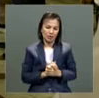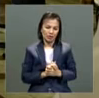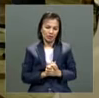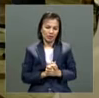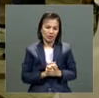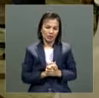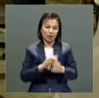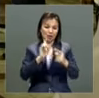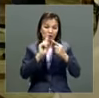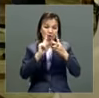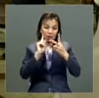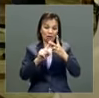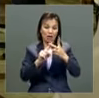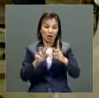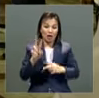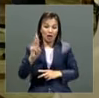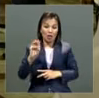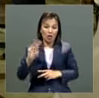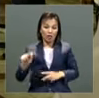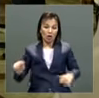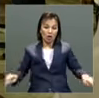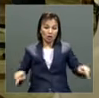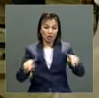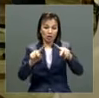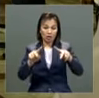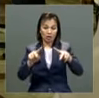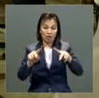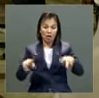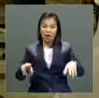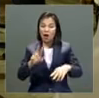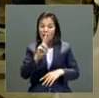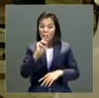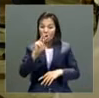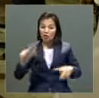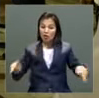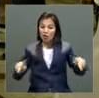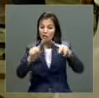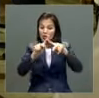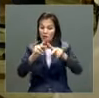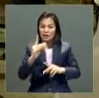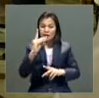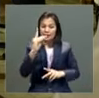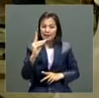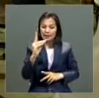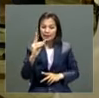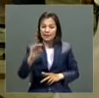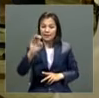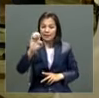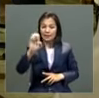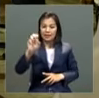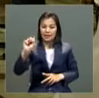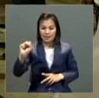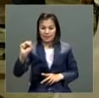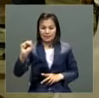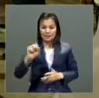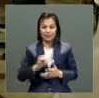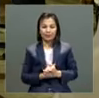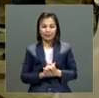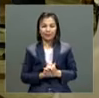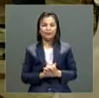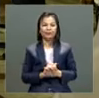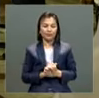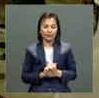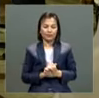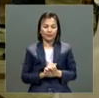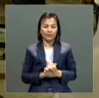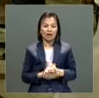แล้วก็ทางรัฐมนตรีDE นะครับ DES นะครับท่านรัฐมนตรีว่าการกระทรวงดิจิทัลเพื่อเศรษฐกิจ